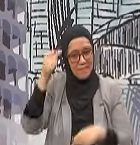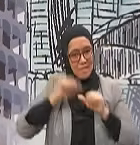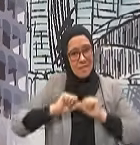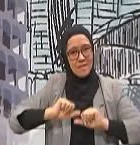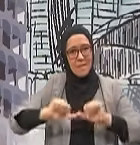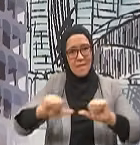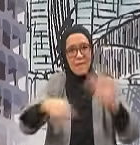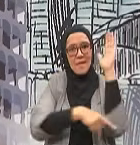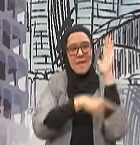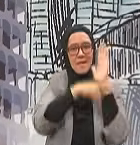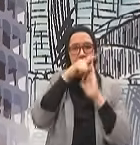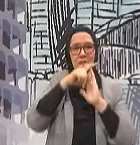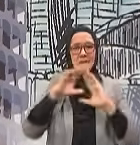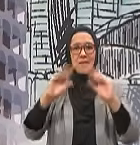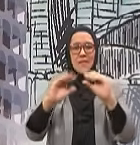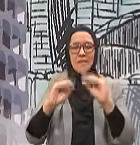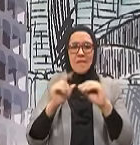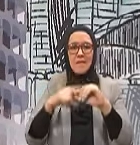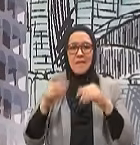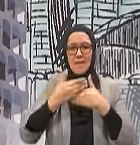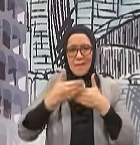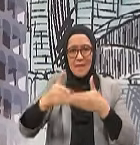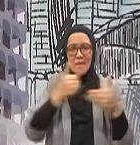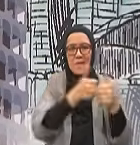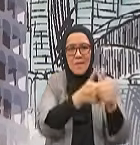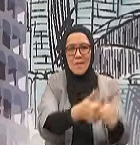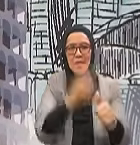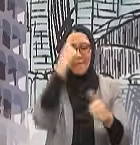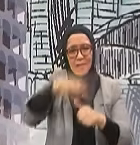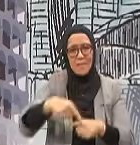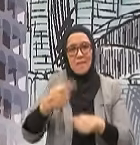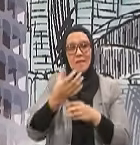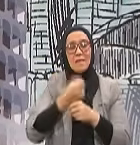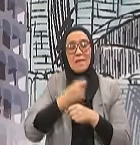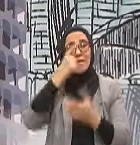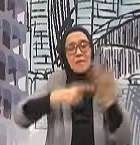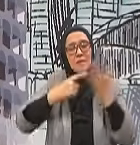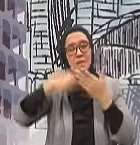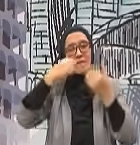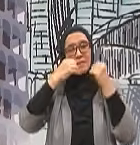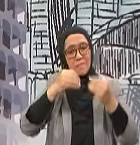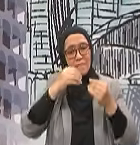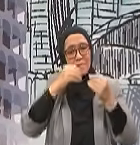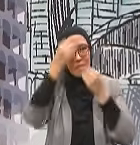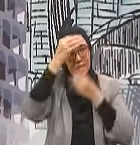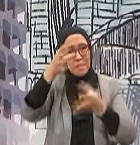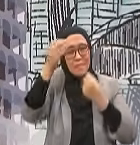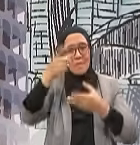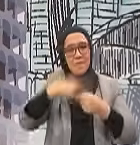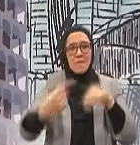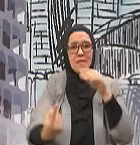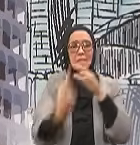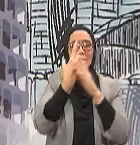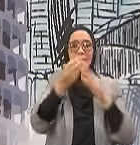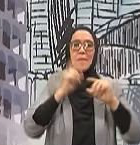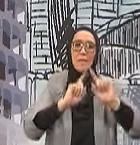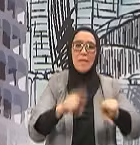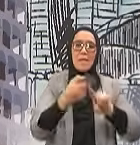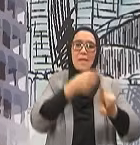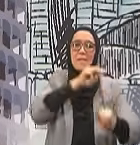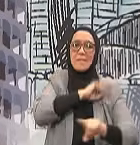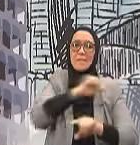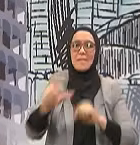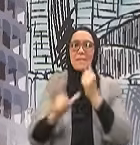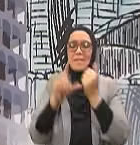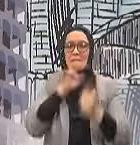RM ke-12 terus ikuti untuk mendapatkan apakah intipati akan dibangkitkan dan dijawab oleh menteri dan juga timbalan menteri yang berkaitan Saudara